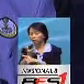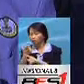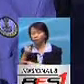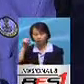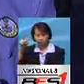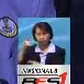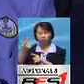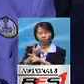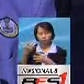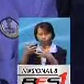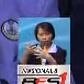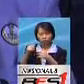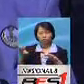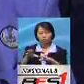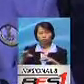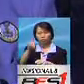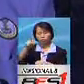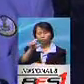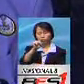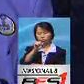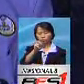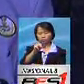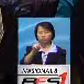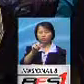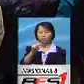USA dijalankan di Santa Monica Club.